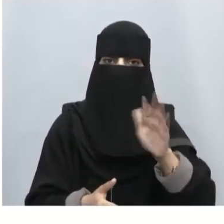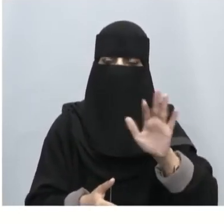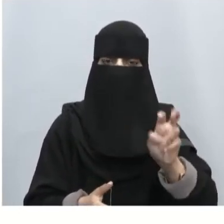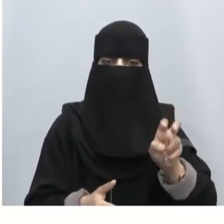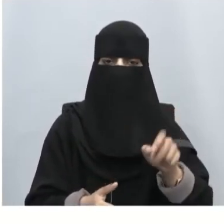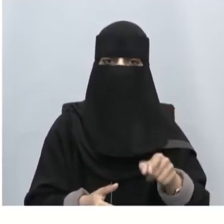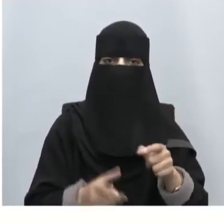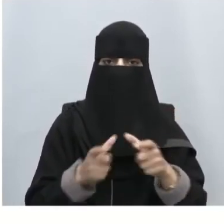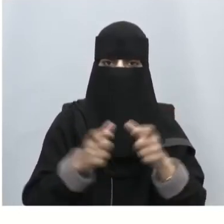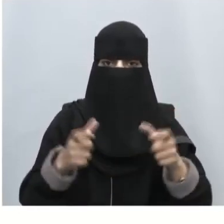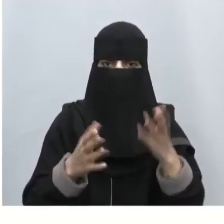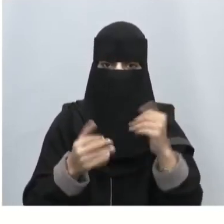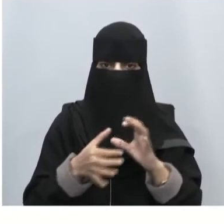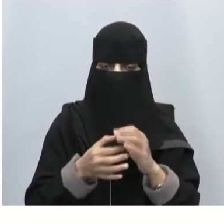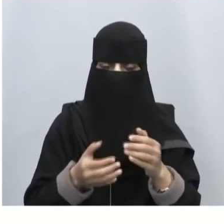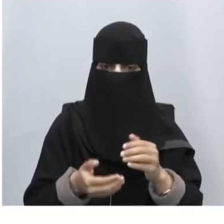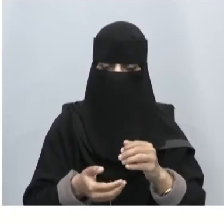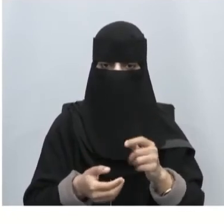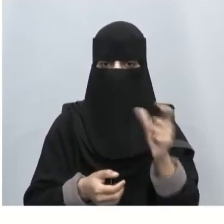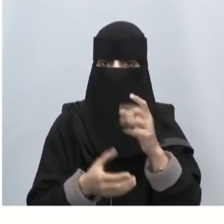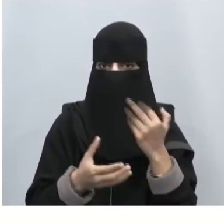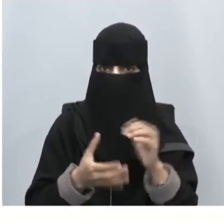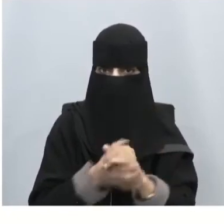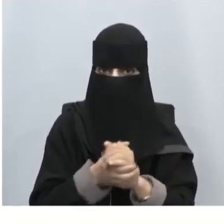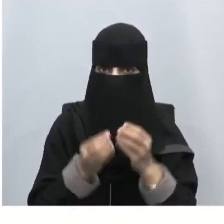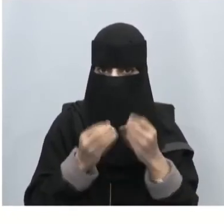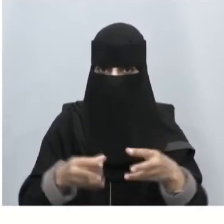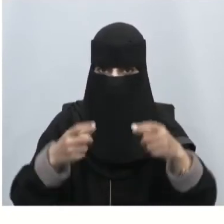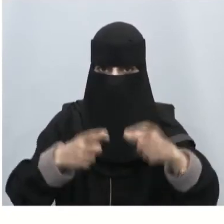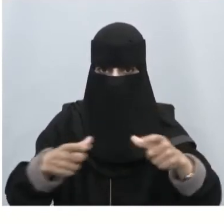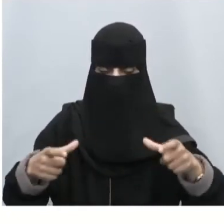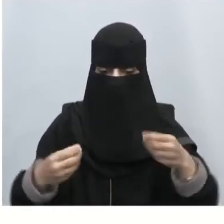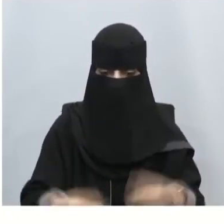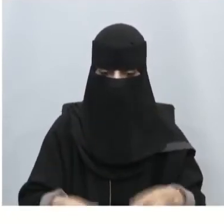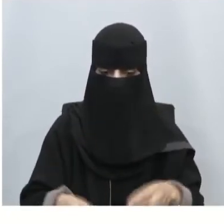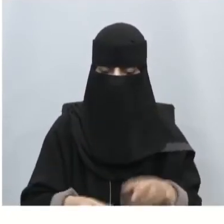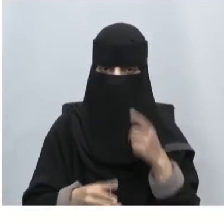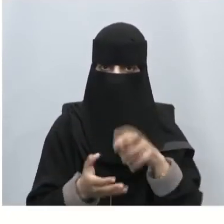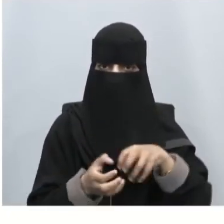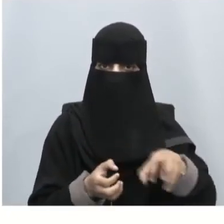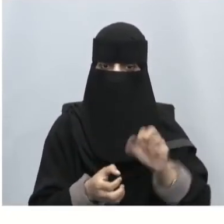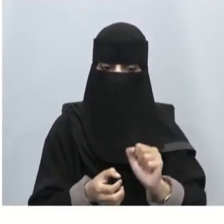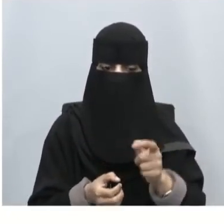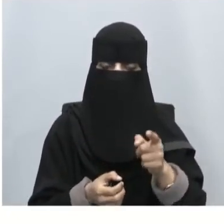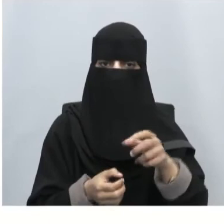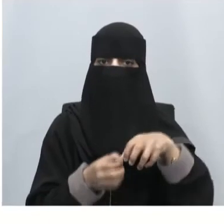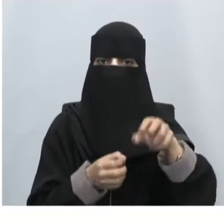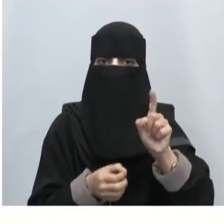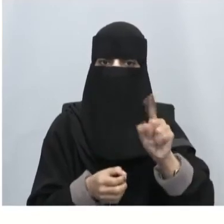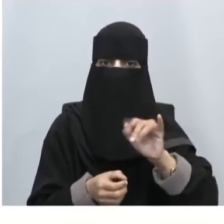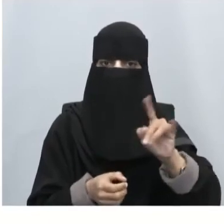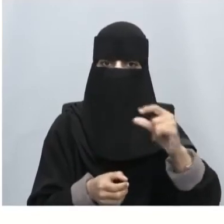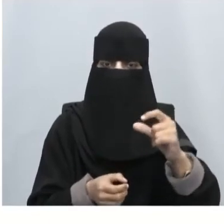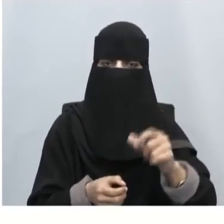للمسلمين بالاضافه الى تفرقهم وتفكهم خصوصا في اقليم بلاد الشام في ذلك